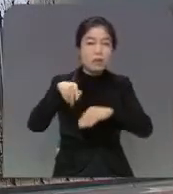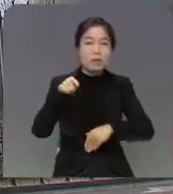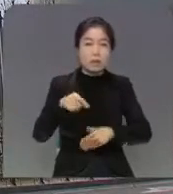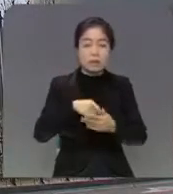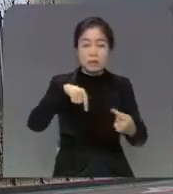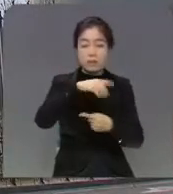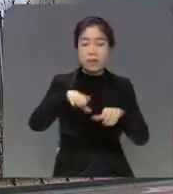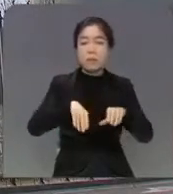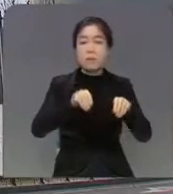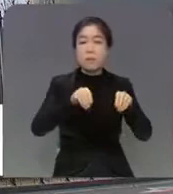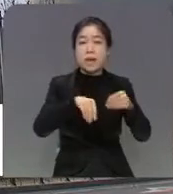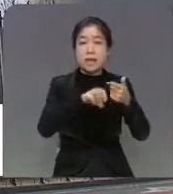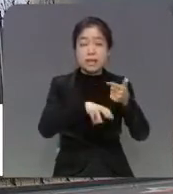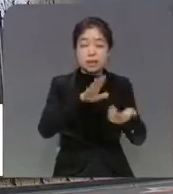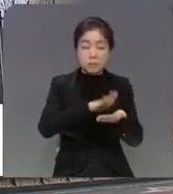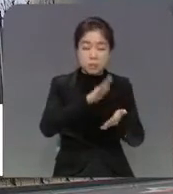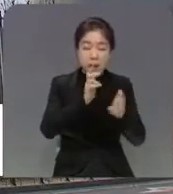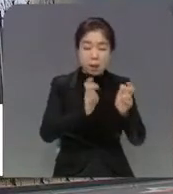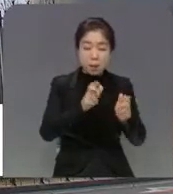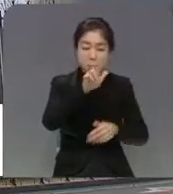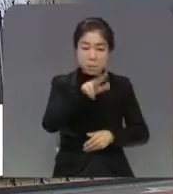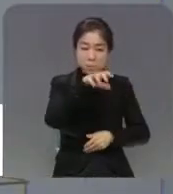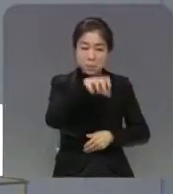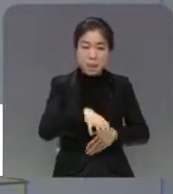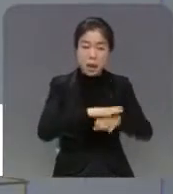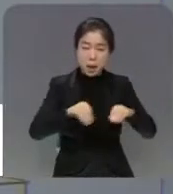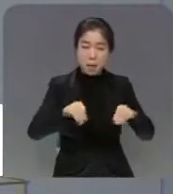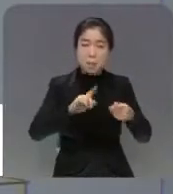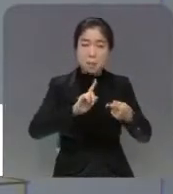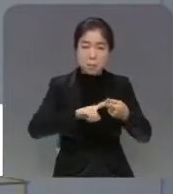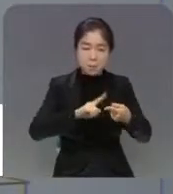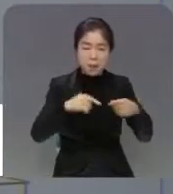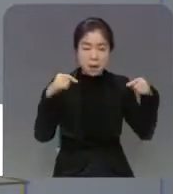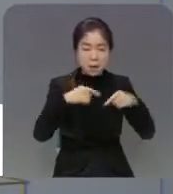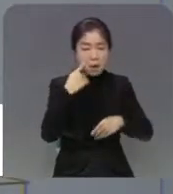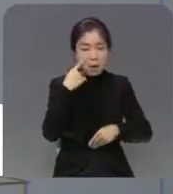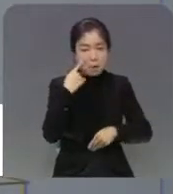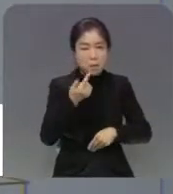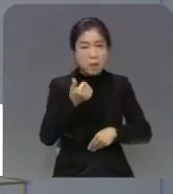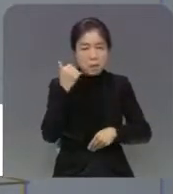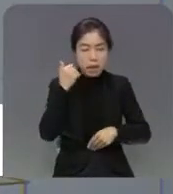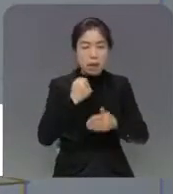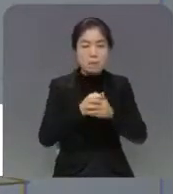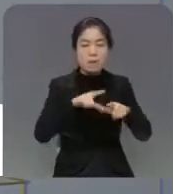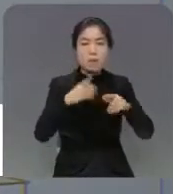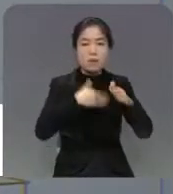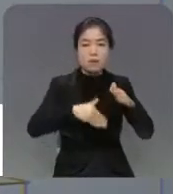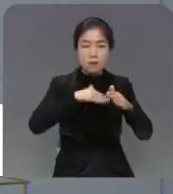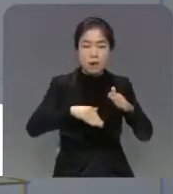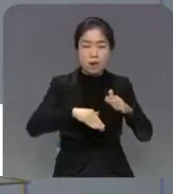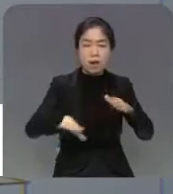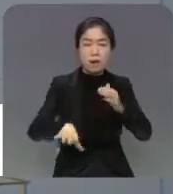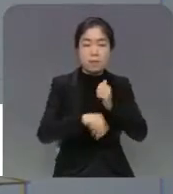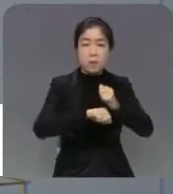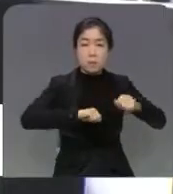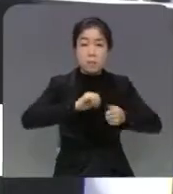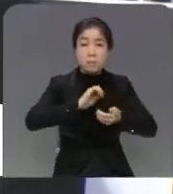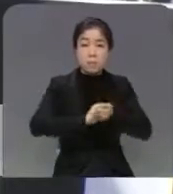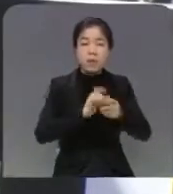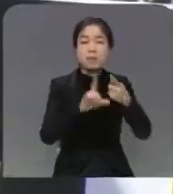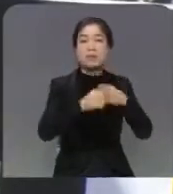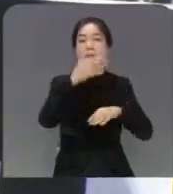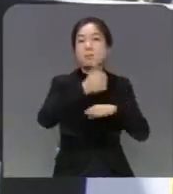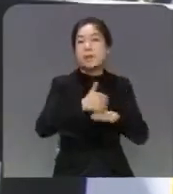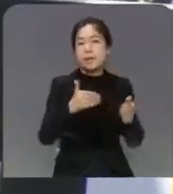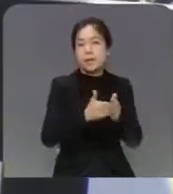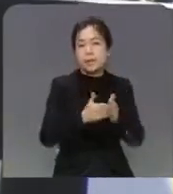가동이 중단된 나주 열병합발전소의 해법을 찾아보자며 민관 거버넌스가 정한 활동기한은 이달 말.